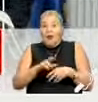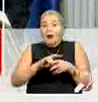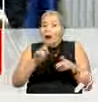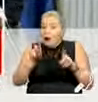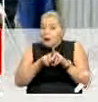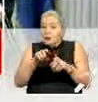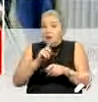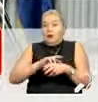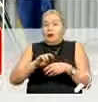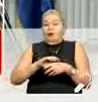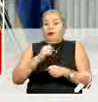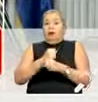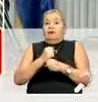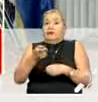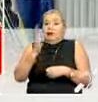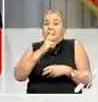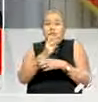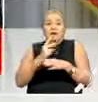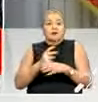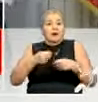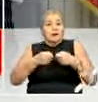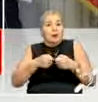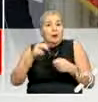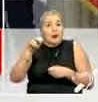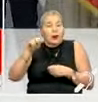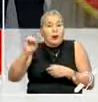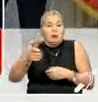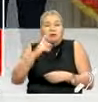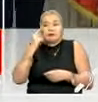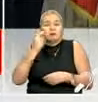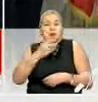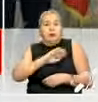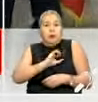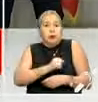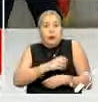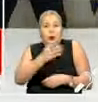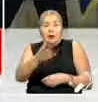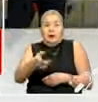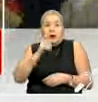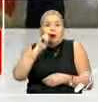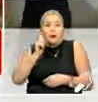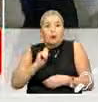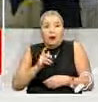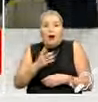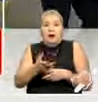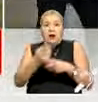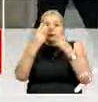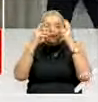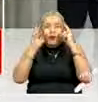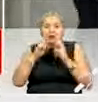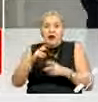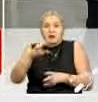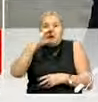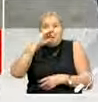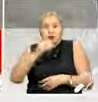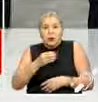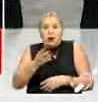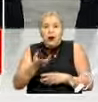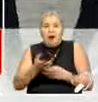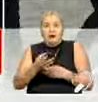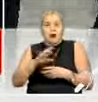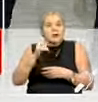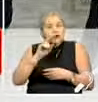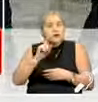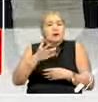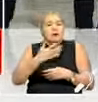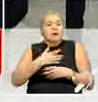alte state membre ale Uniunii Europene, precum Polonia și Ungaria, dar și Slovacia și Bulgaria a enunțat în